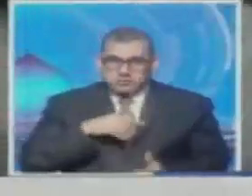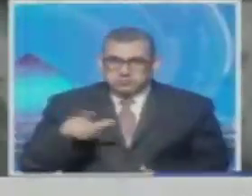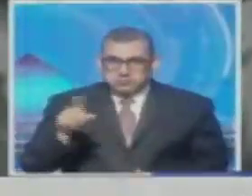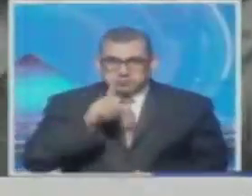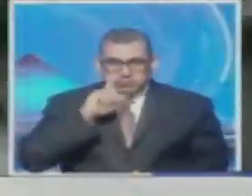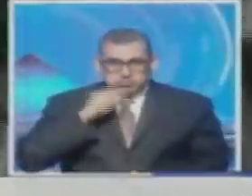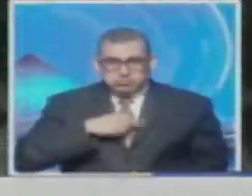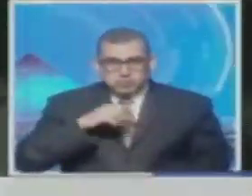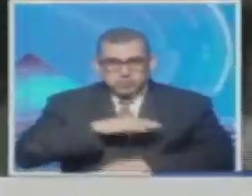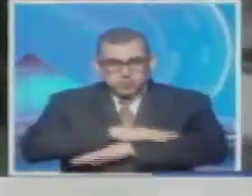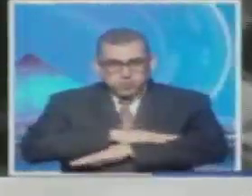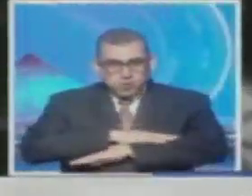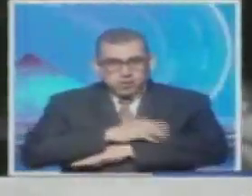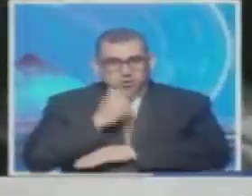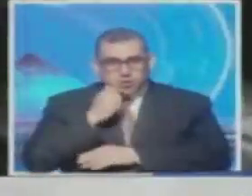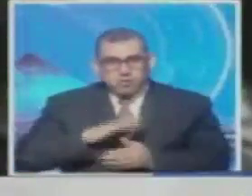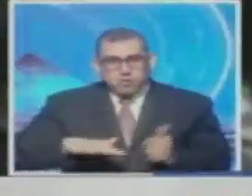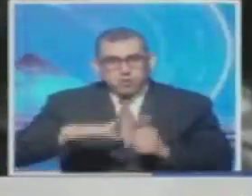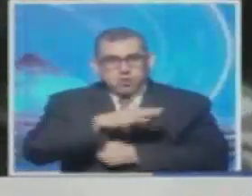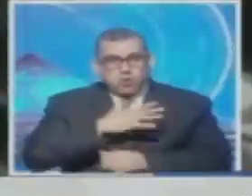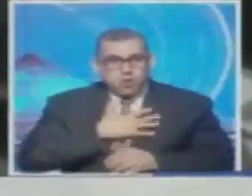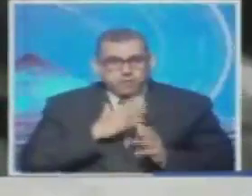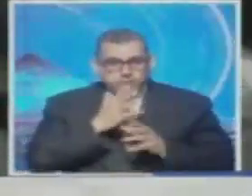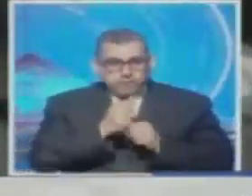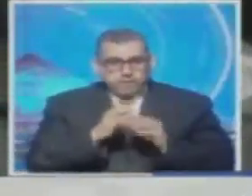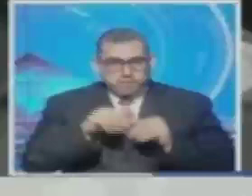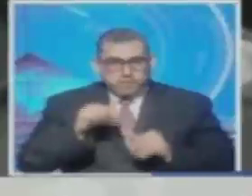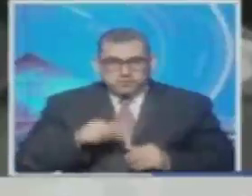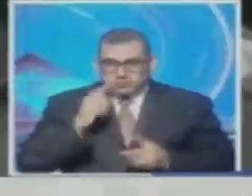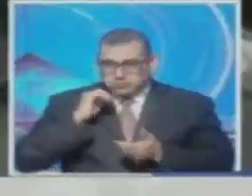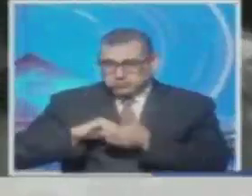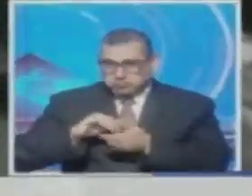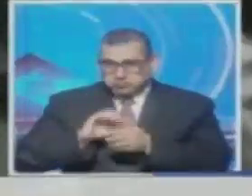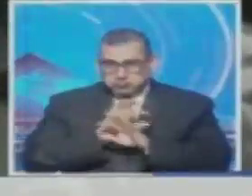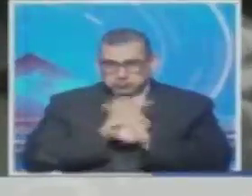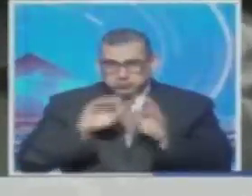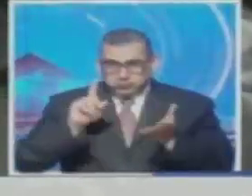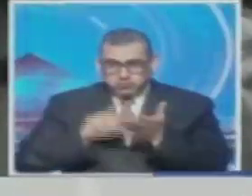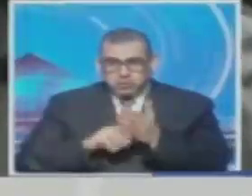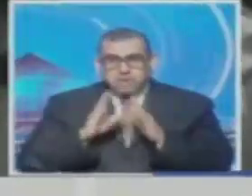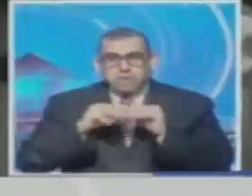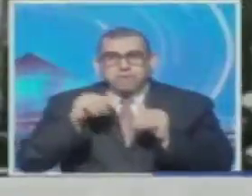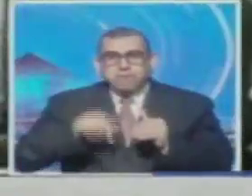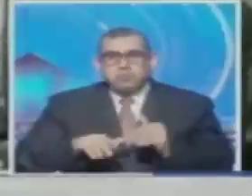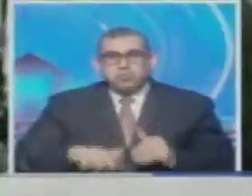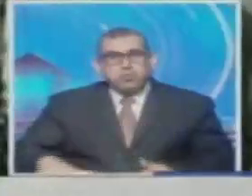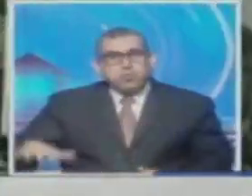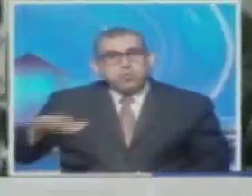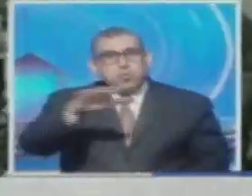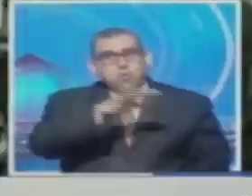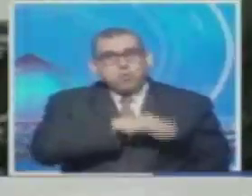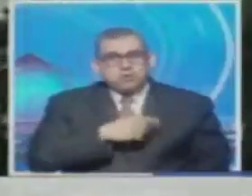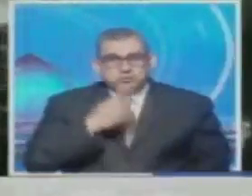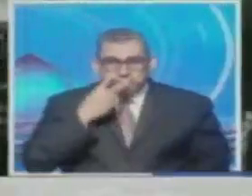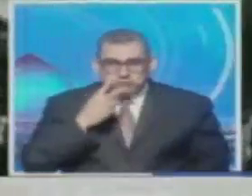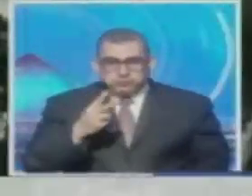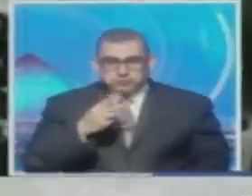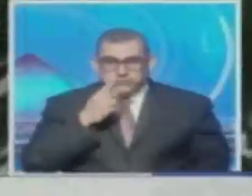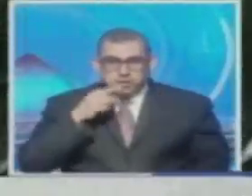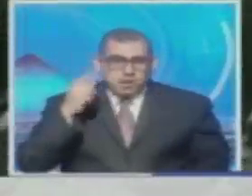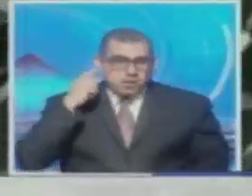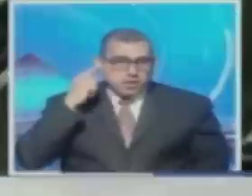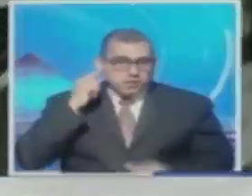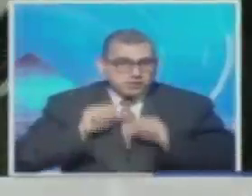وفي خلقهم وفي وطنيتهم، ولا بد أن مصر كلها ستلقى هذا